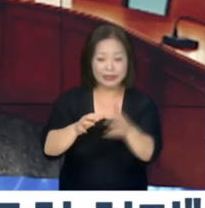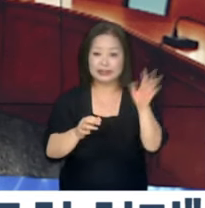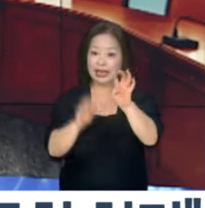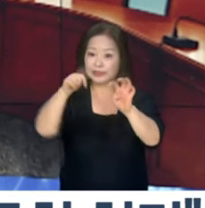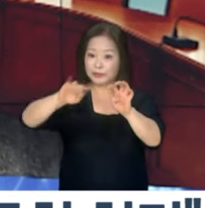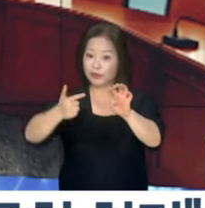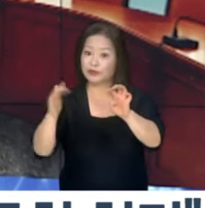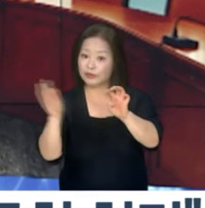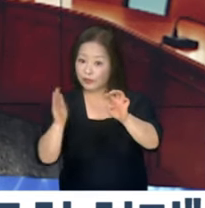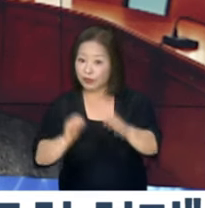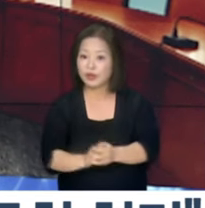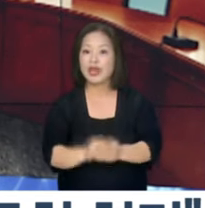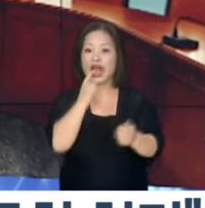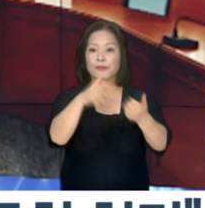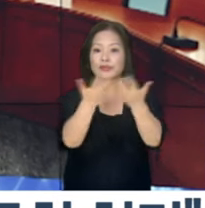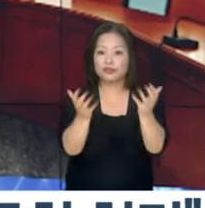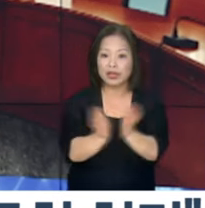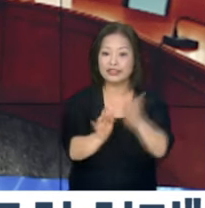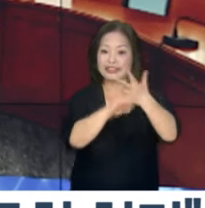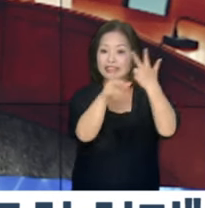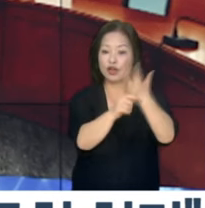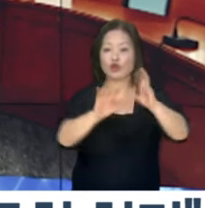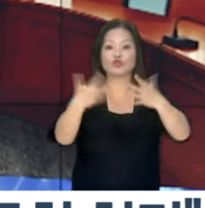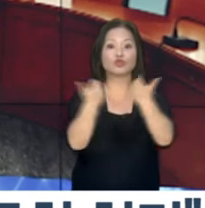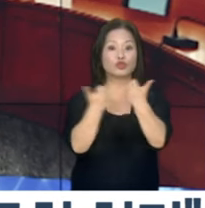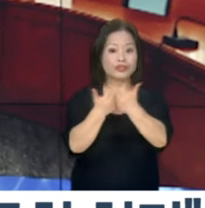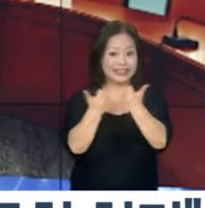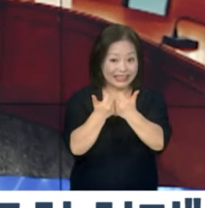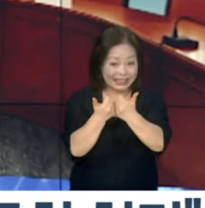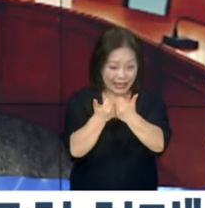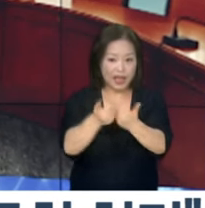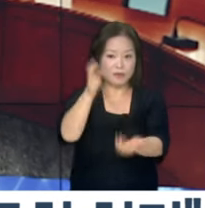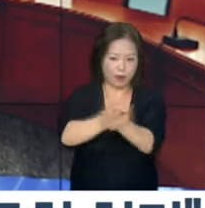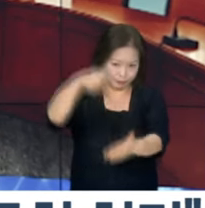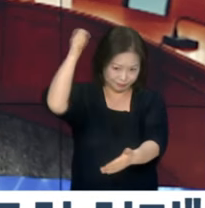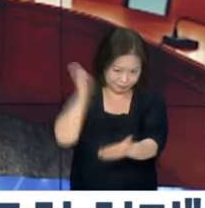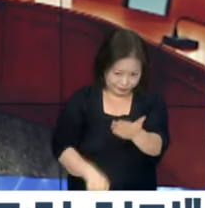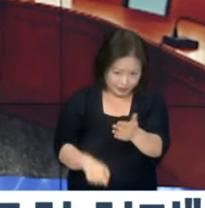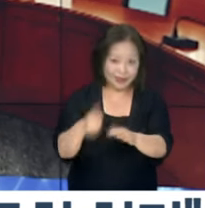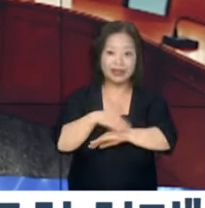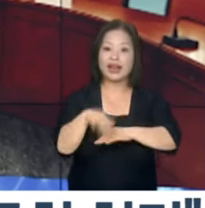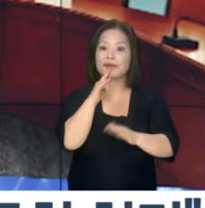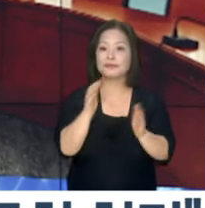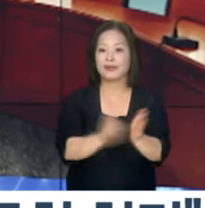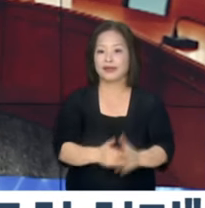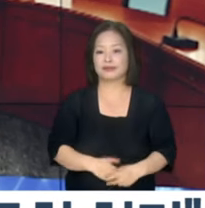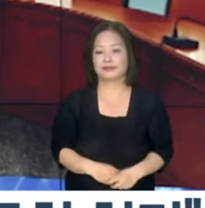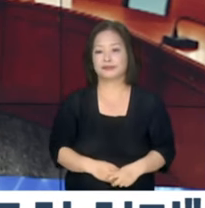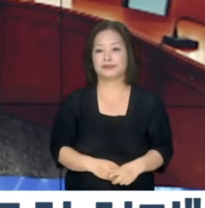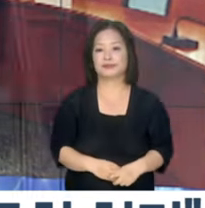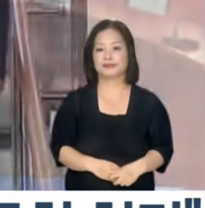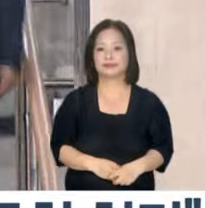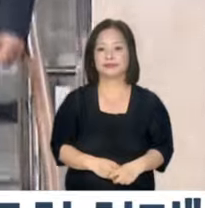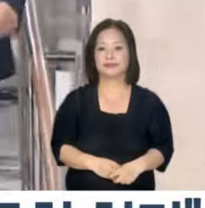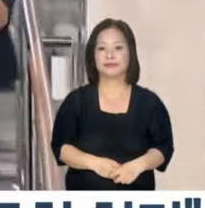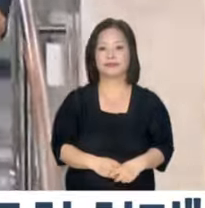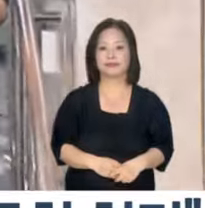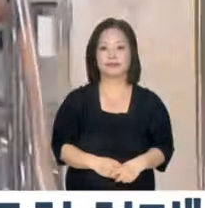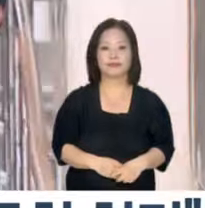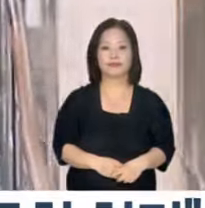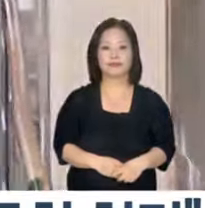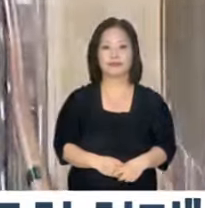40건이 넘어가는데 민주당은 7월 국회 중 처리 의지를 밝혔습니다. 윤솔 기자입니다.